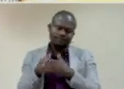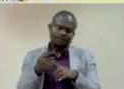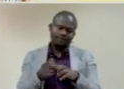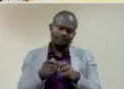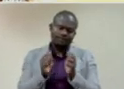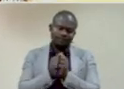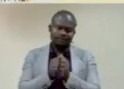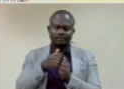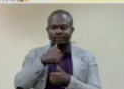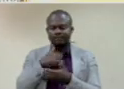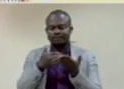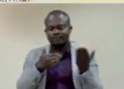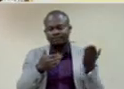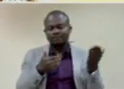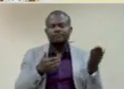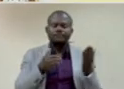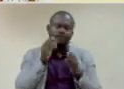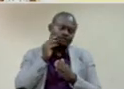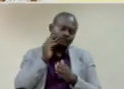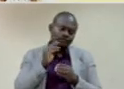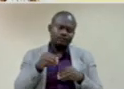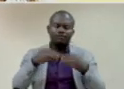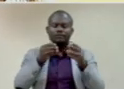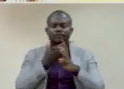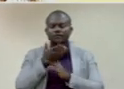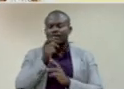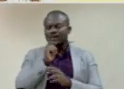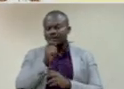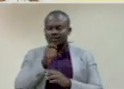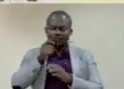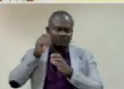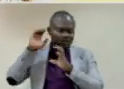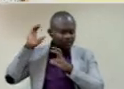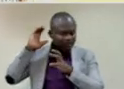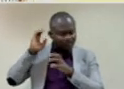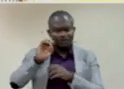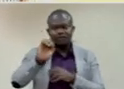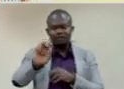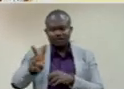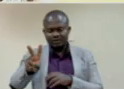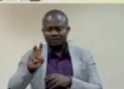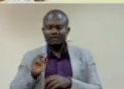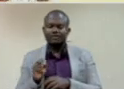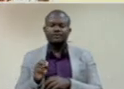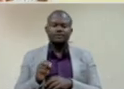bafite ubunararibonye bazajya batanga, bikijwe ku maradiyo, ku mateleviziyo,